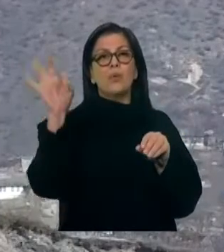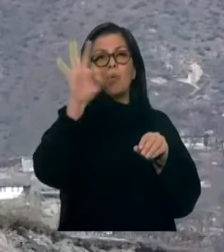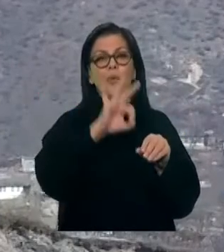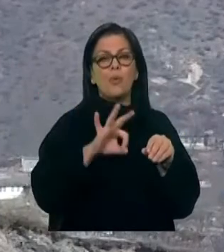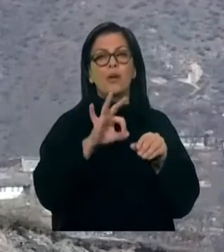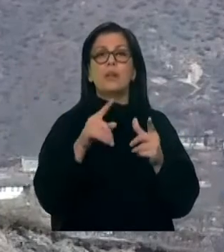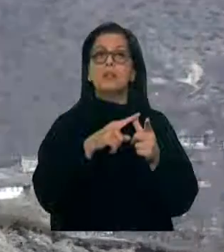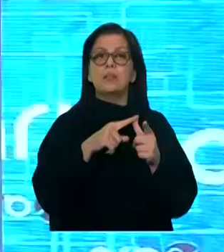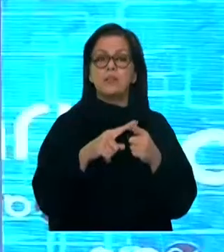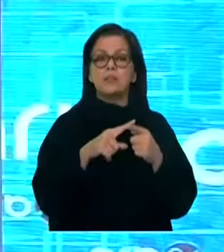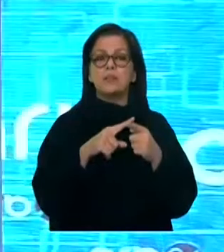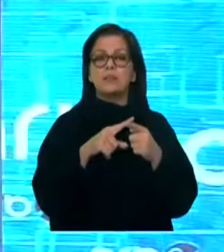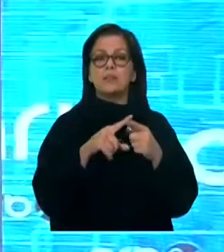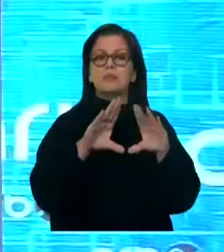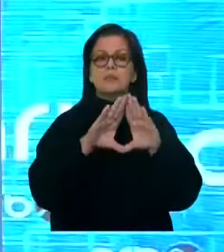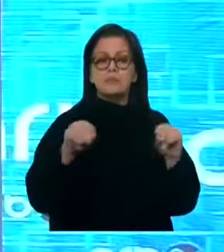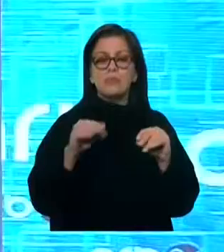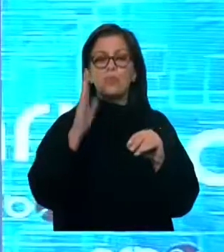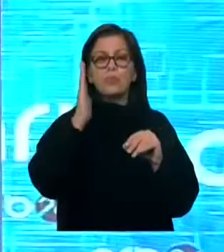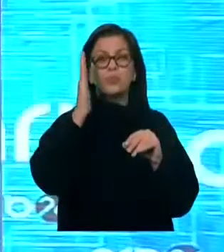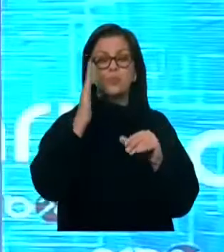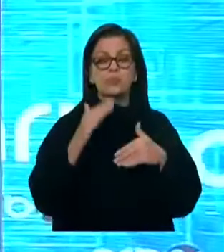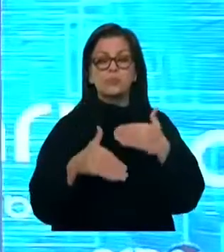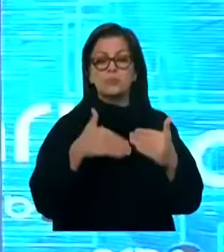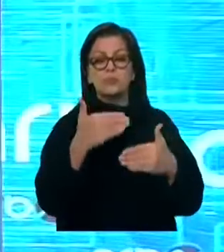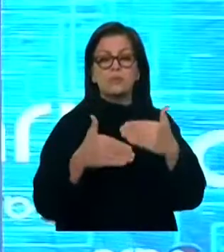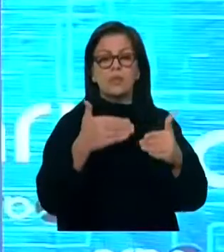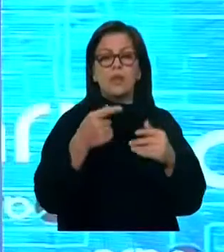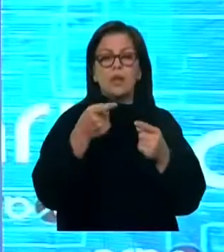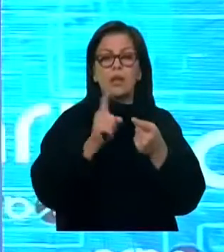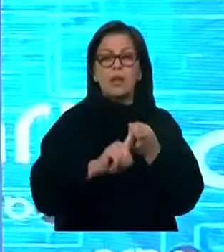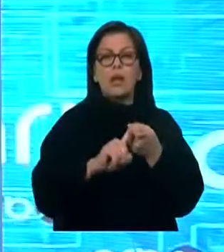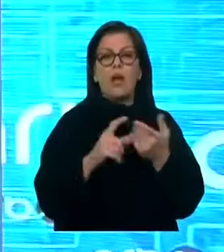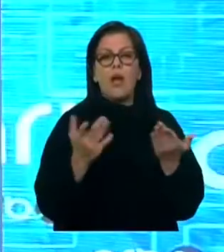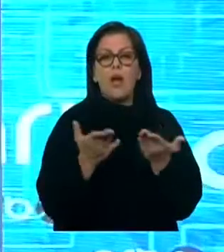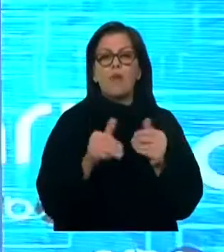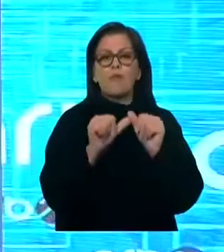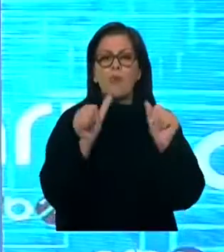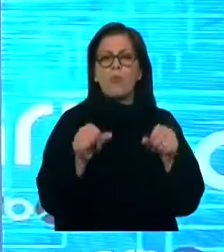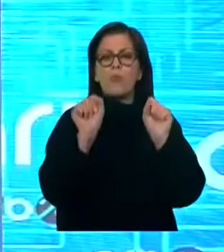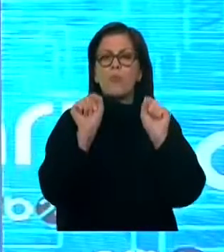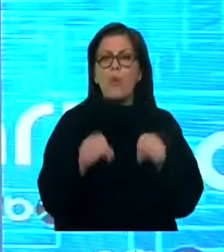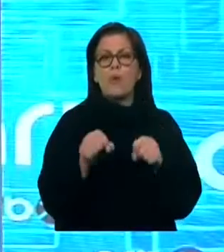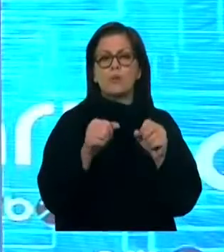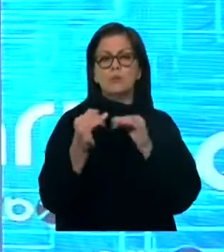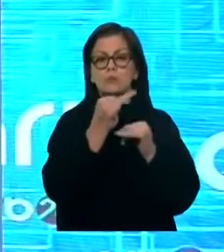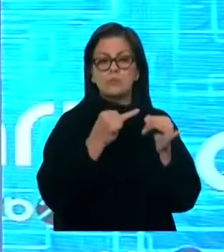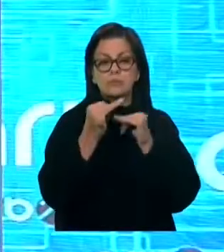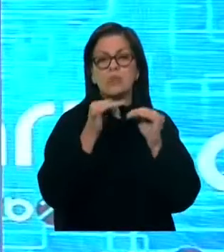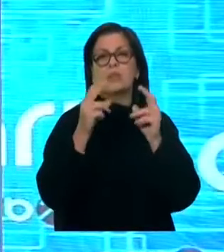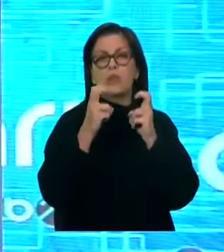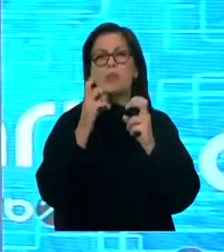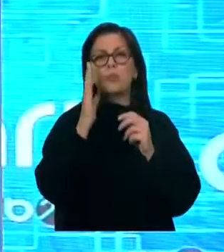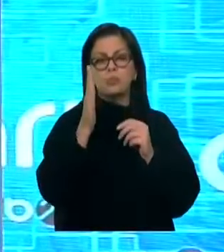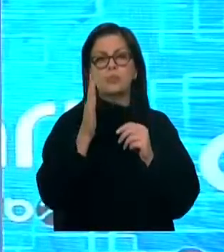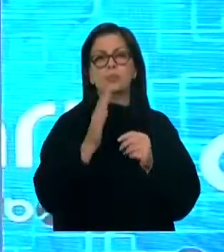və yaxud da ki, sülh prosesinə gedən bir yol varsa, həmin yolu hansı forma dəyərləndirmək lazımdır, o məsələlərin müzakirəsini apara bilər